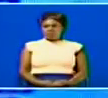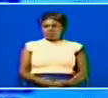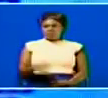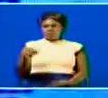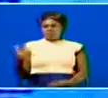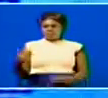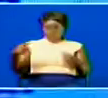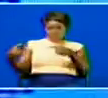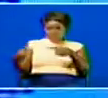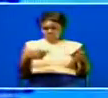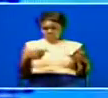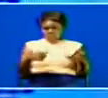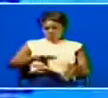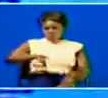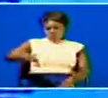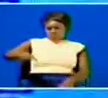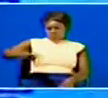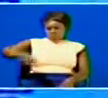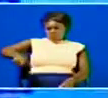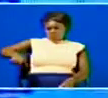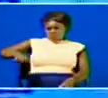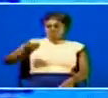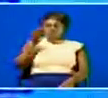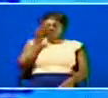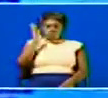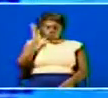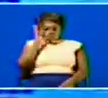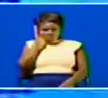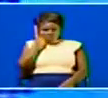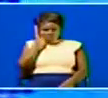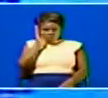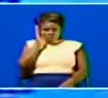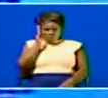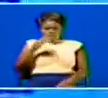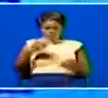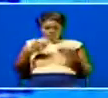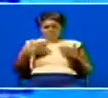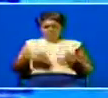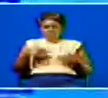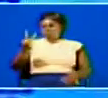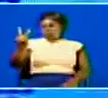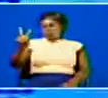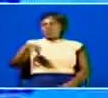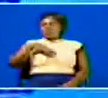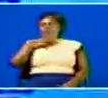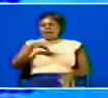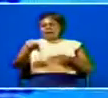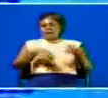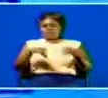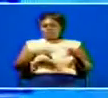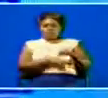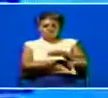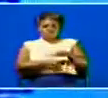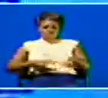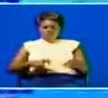Kwingineko, mzozo wa malisho katika eneo la Garbatula kaunti ya Isiolo umedaiwa kusababisha maafa ya watu wawili huku mifugo kadhaa wakibwa.